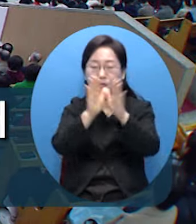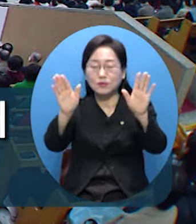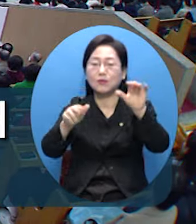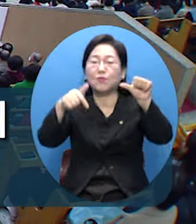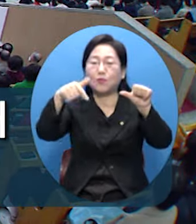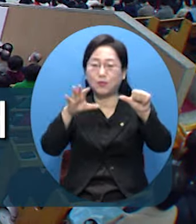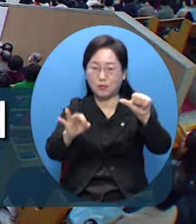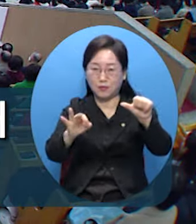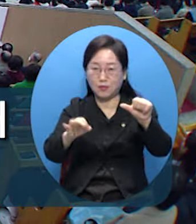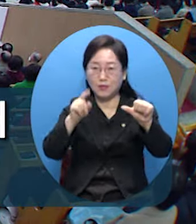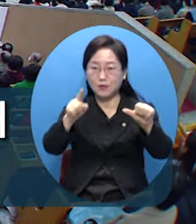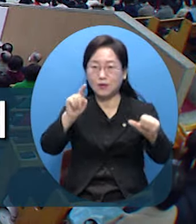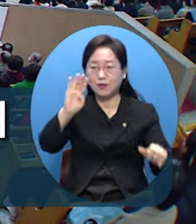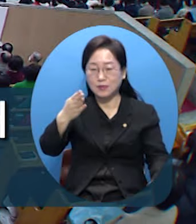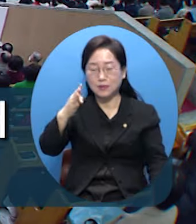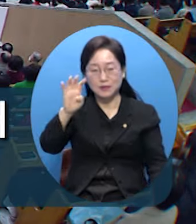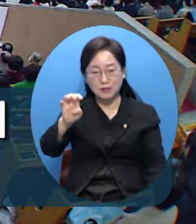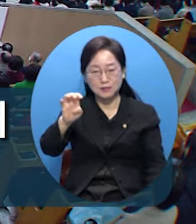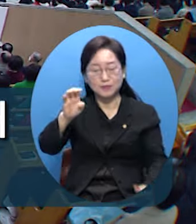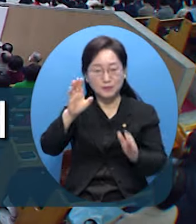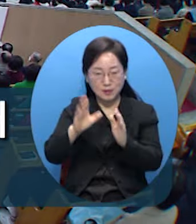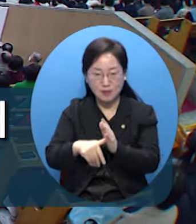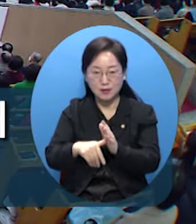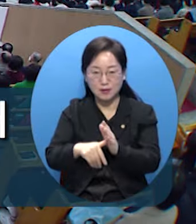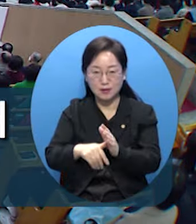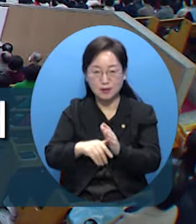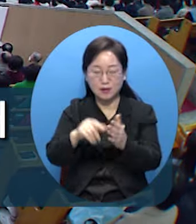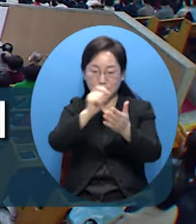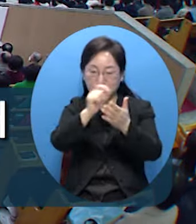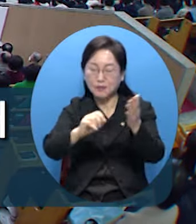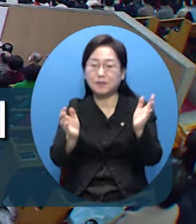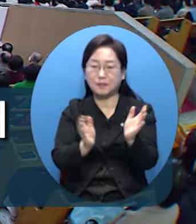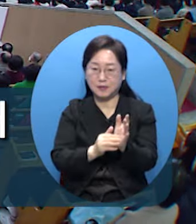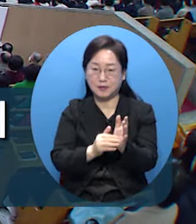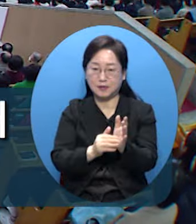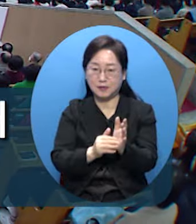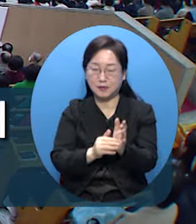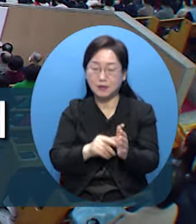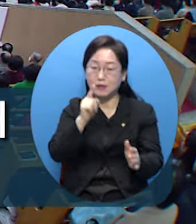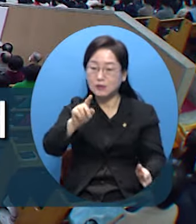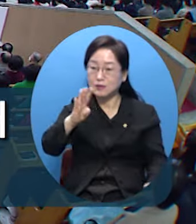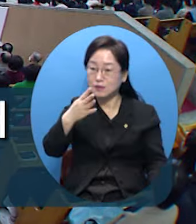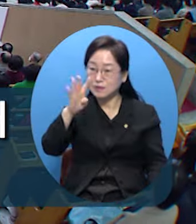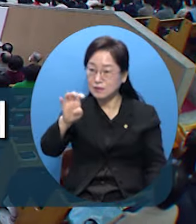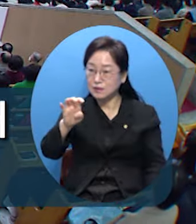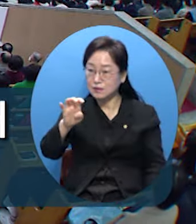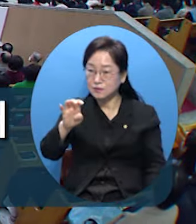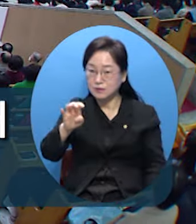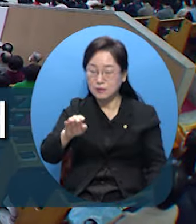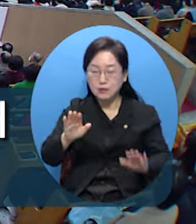1440년경쯤 모세에 의해서 기록되었다. 이 1440년이라고 하는 지금부터 약